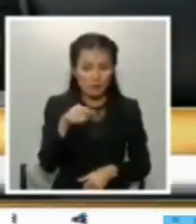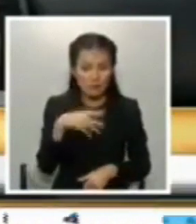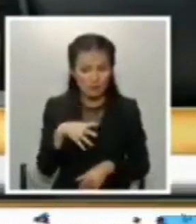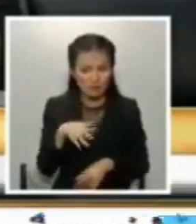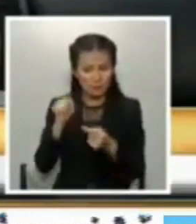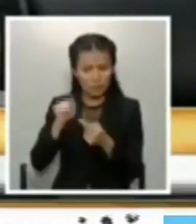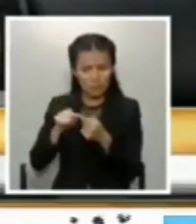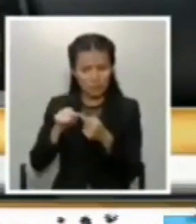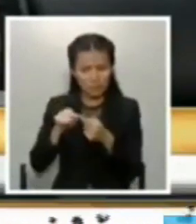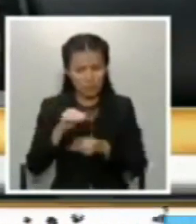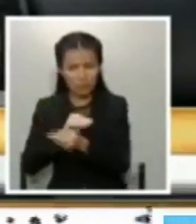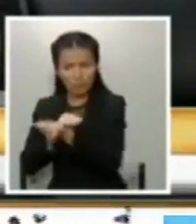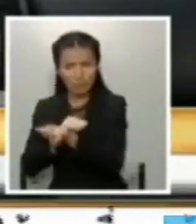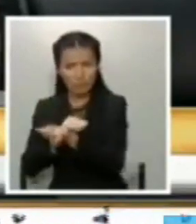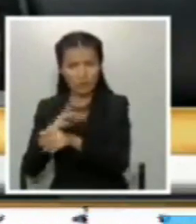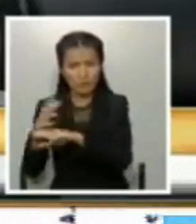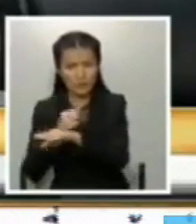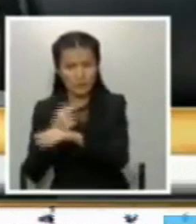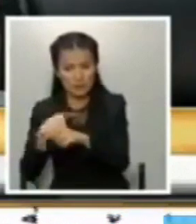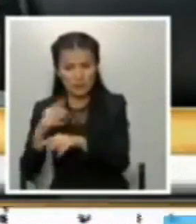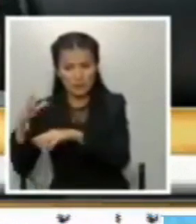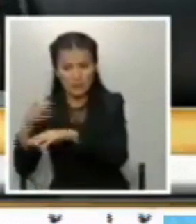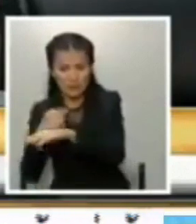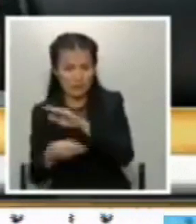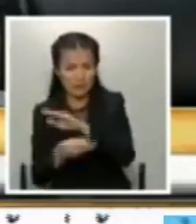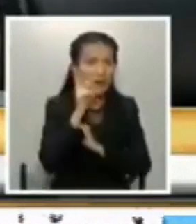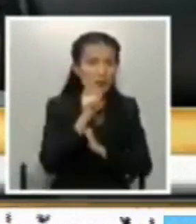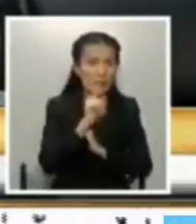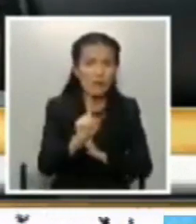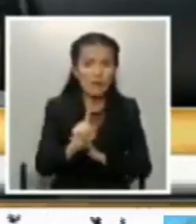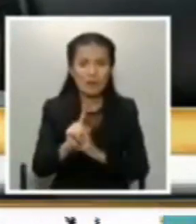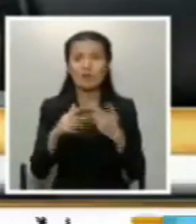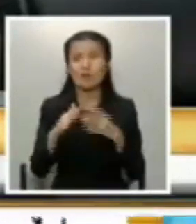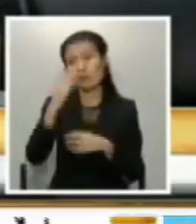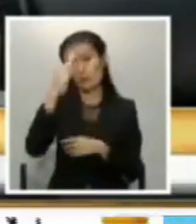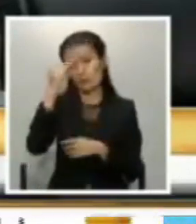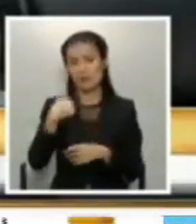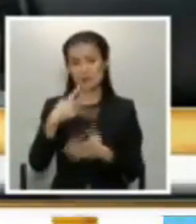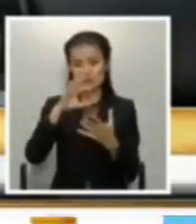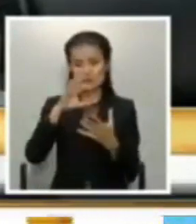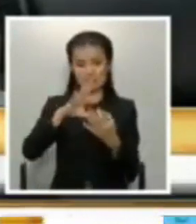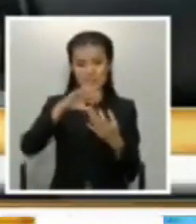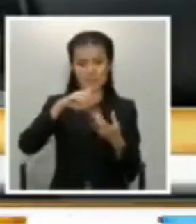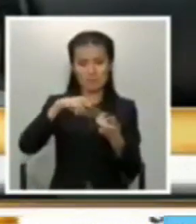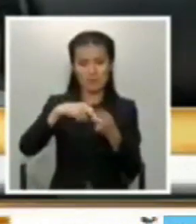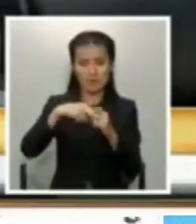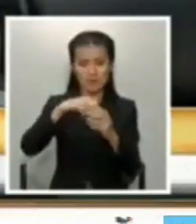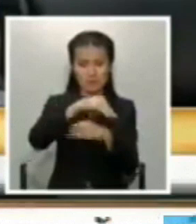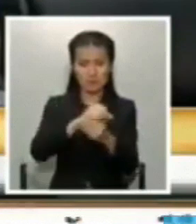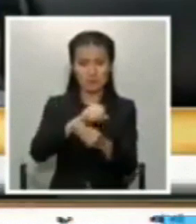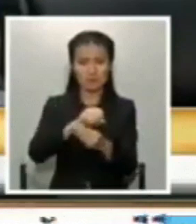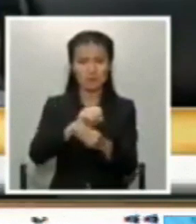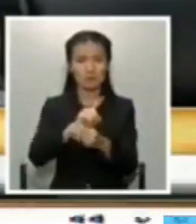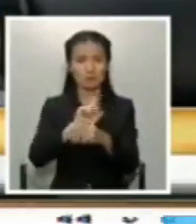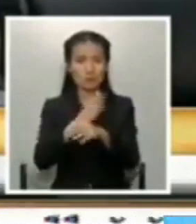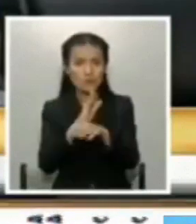ญ่ของบริษัทนั้นเขาไม่มีความประสงค์ที่จะให้เพิ่มทุนเพราะธุรกิจก็เป็นเรื่องปัญหาของท่านเองตรงนั้นนะครับตรงนี้เป็นปัญห